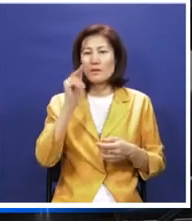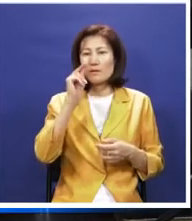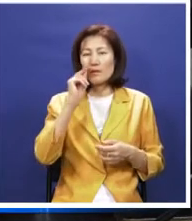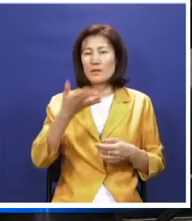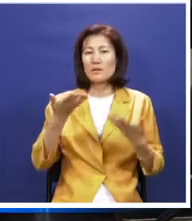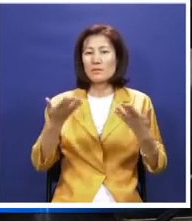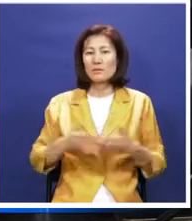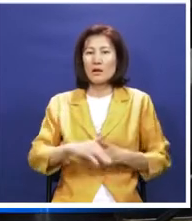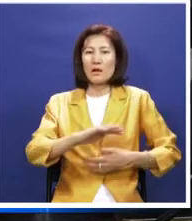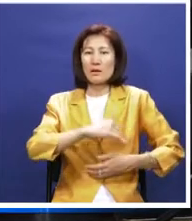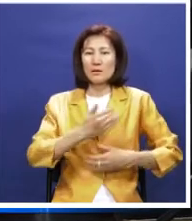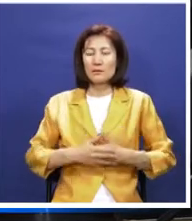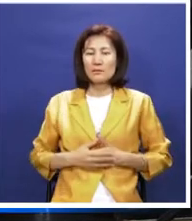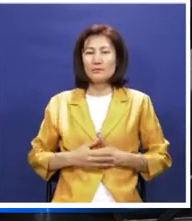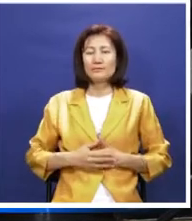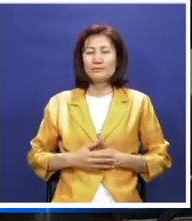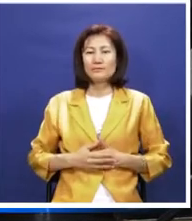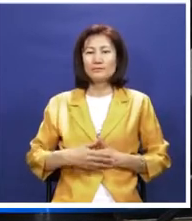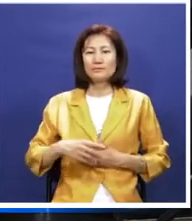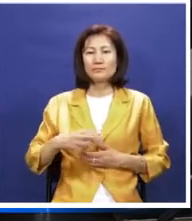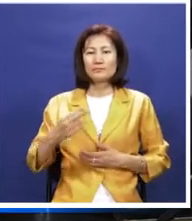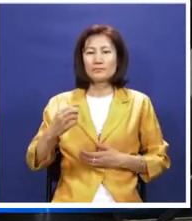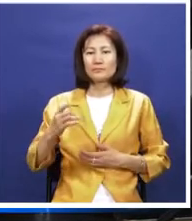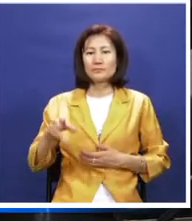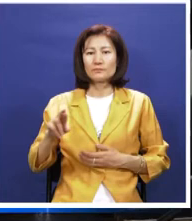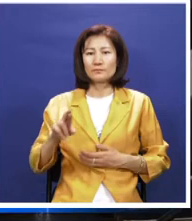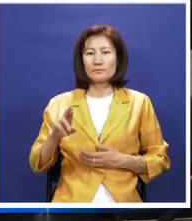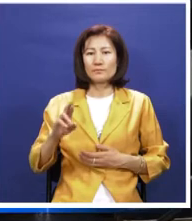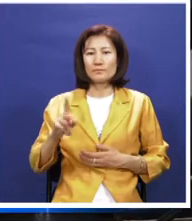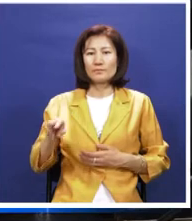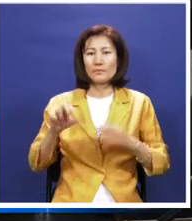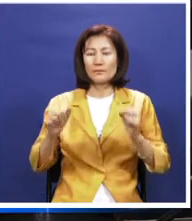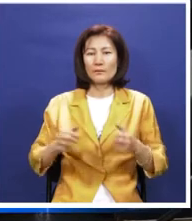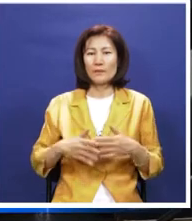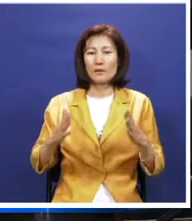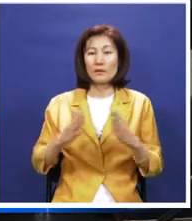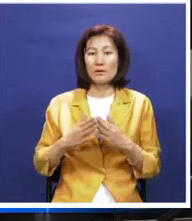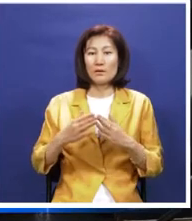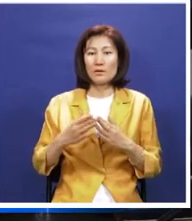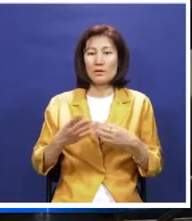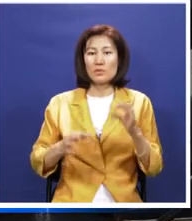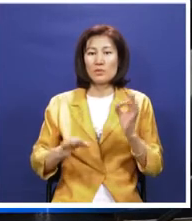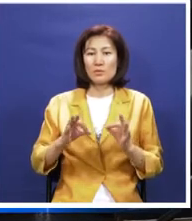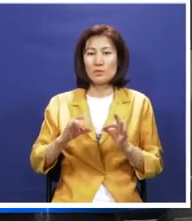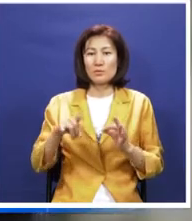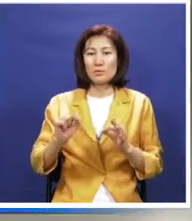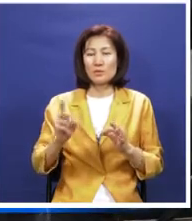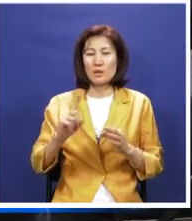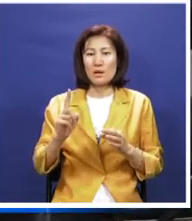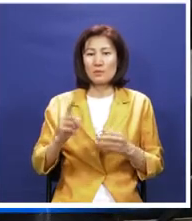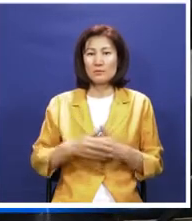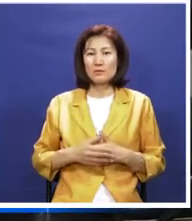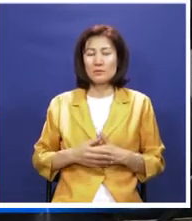Они все время нас относят к промышленным потребителям. То есть промышленный потребитель, юридическое лицо, приобретающее товарный газ